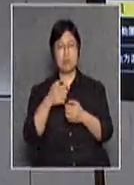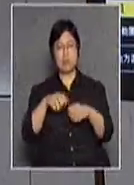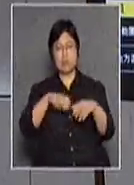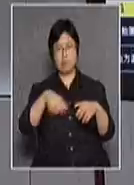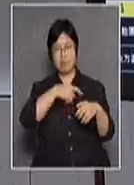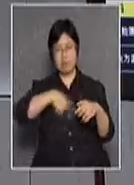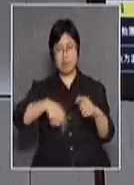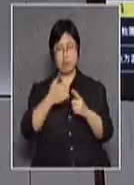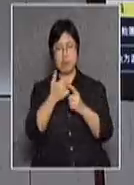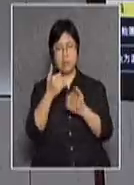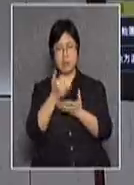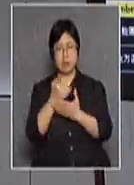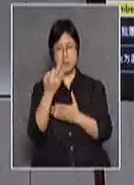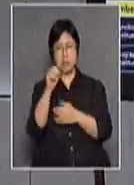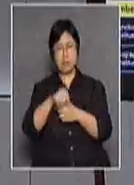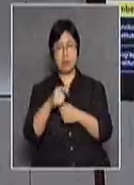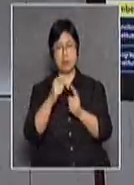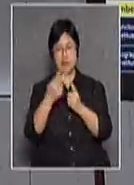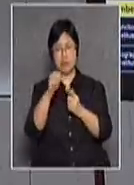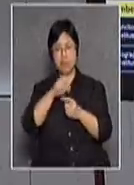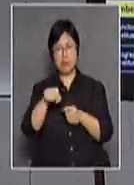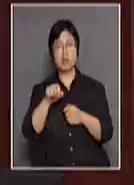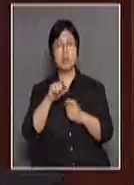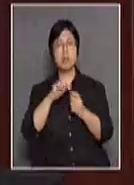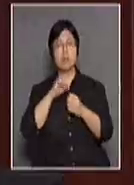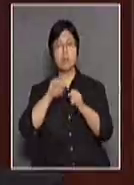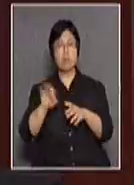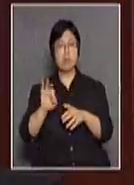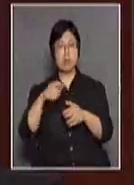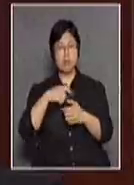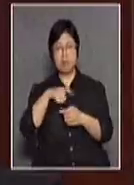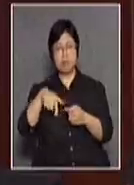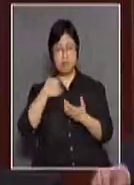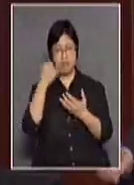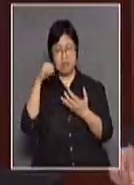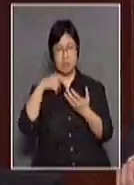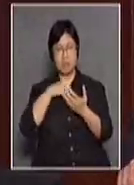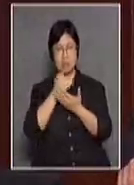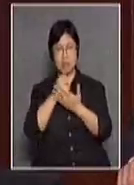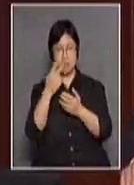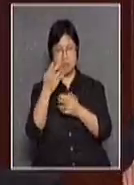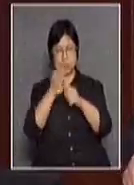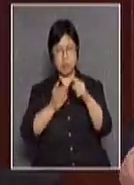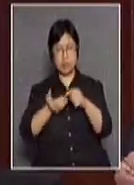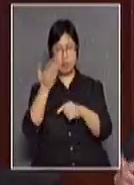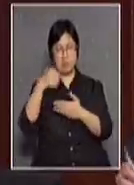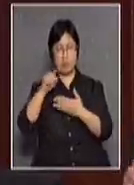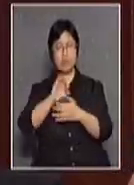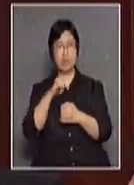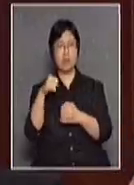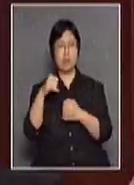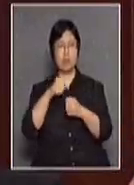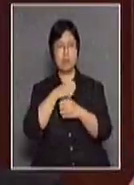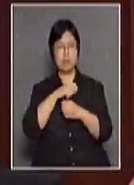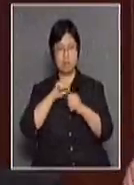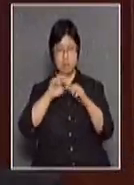議員十八位出席，三位贊成，十二位反對，冇人棄權。議題未獲得兩部分在席委員分別過半數贊成，我宣布修正